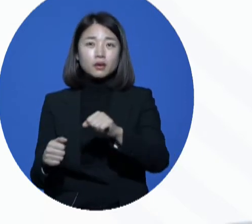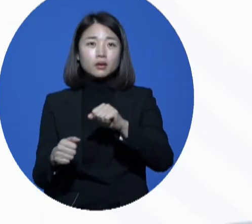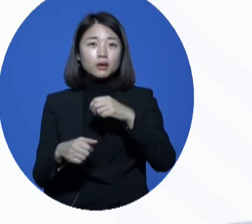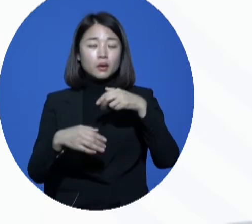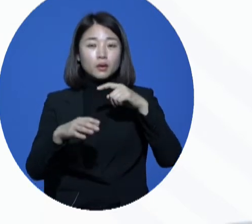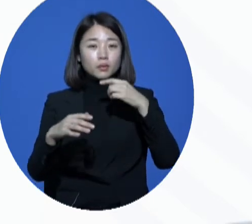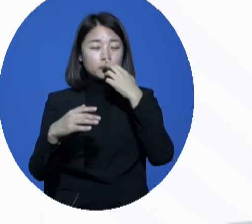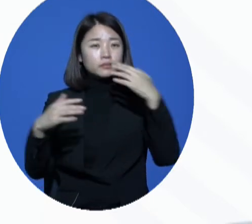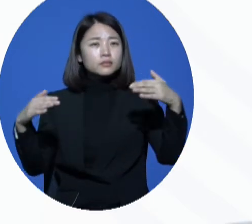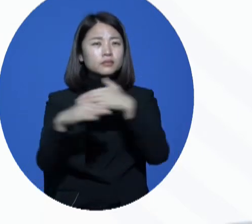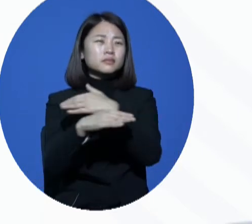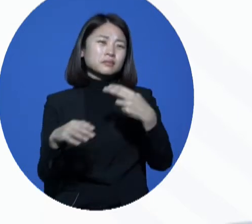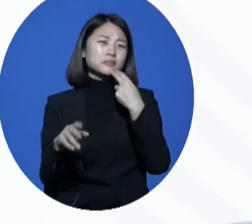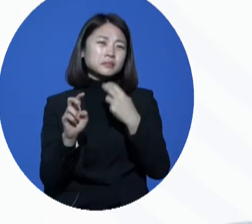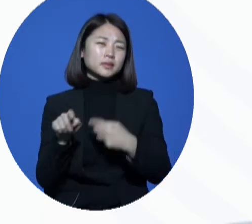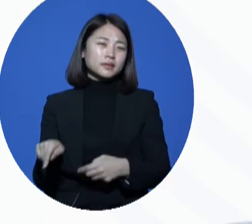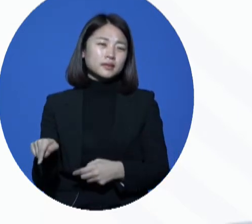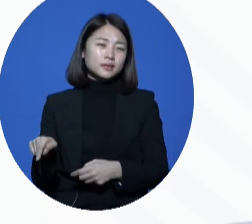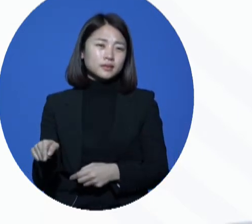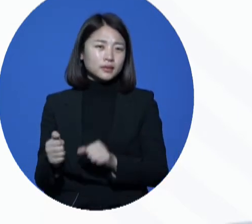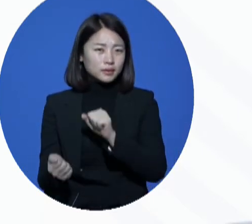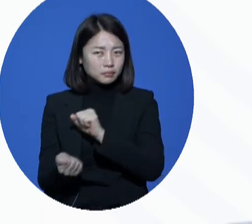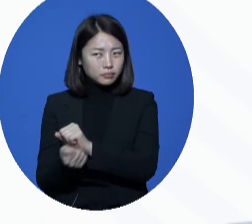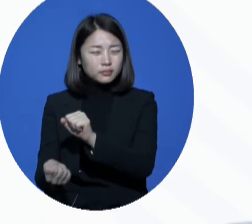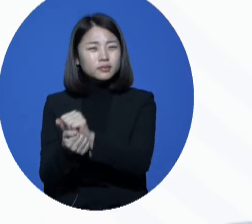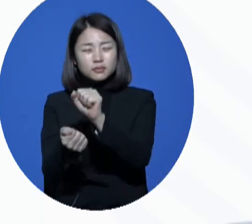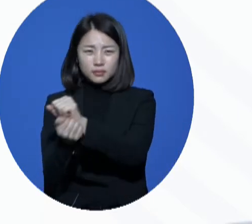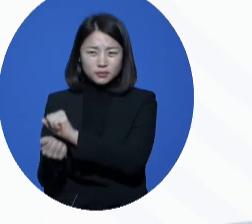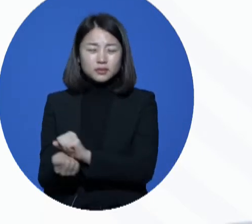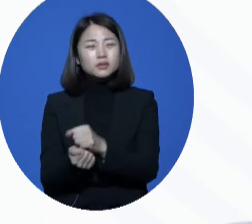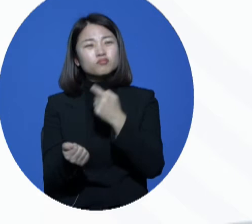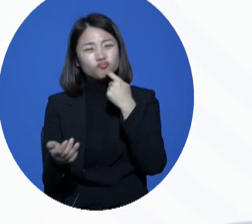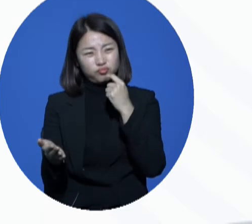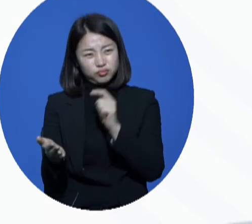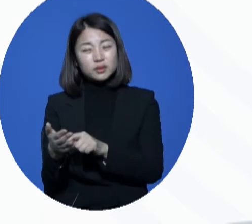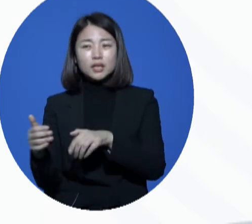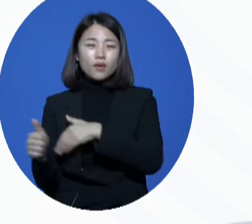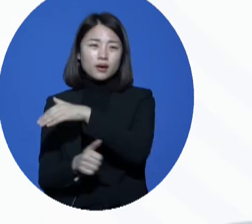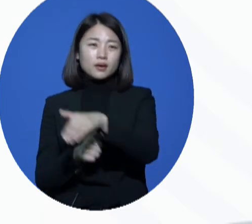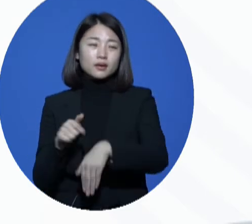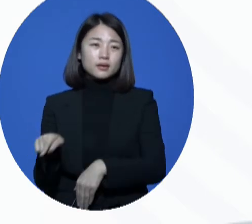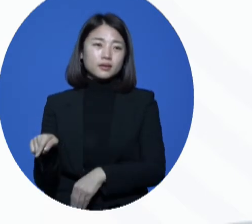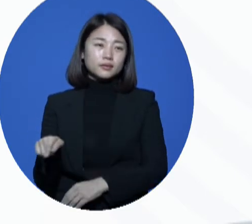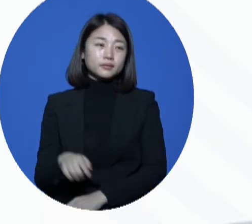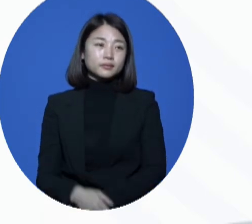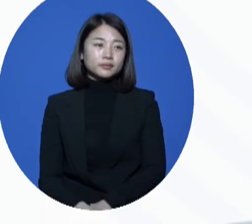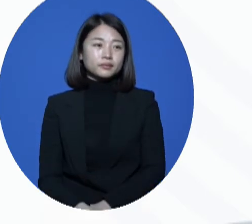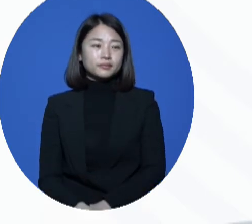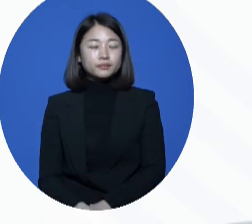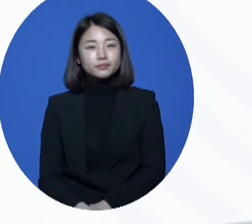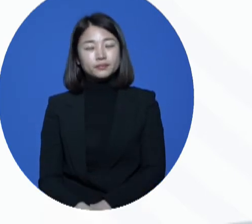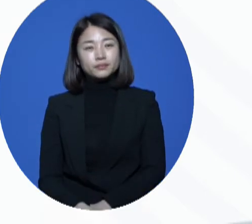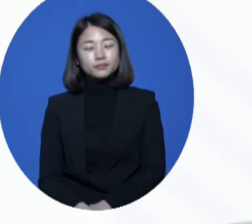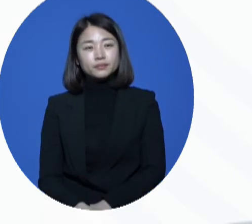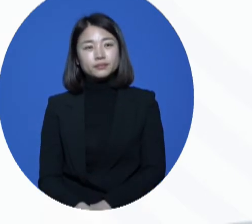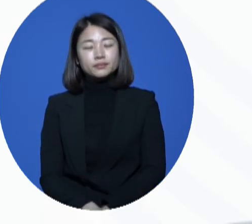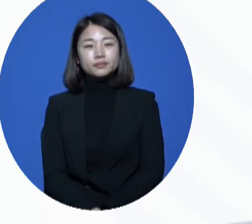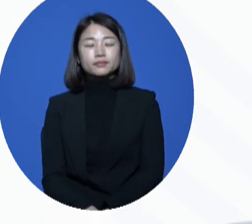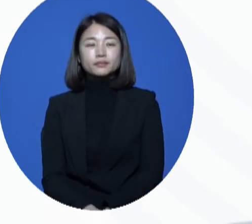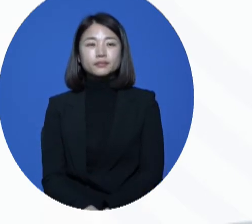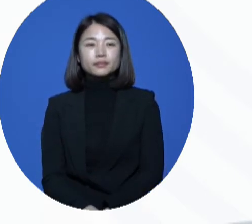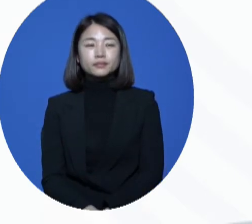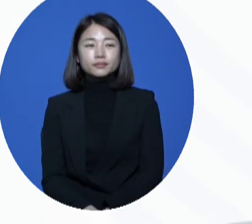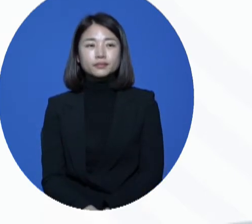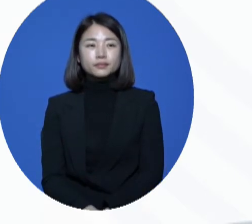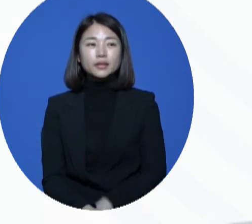않고 거주 환경이 좋지 않은 공간이 집단 감염이 너무나 잘 발생할 수밖에 없는 구조다라는 것들을 보여주는 이런